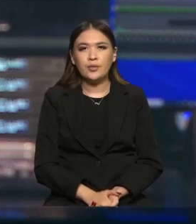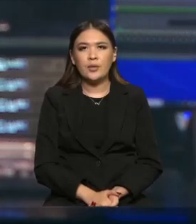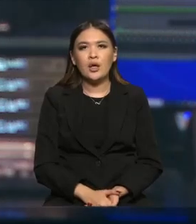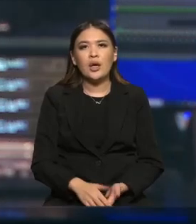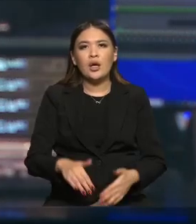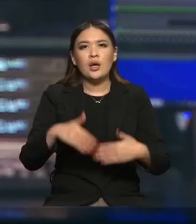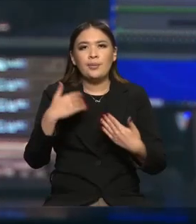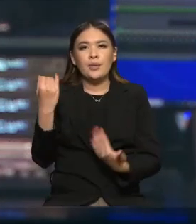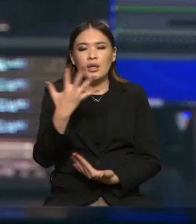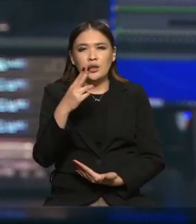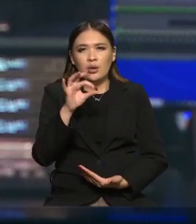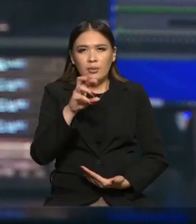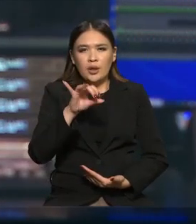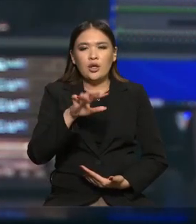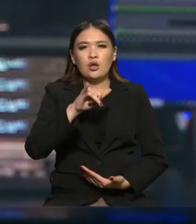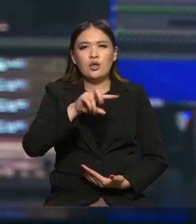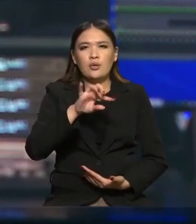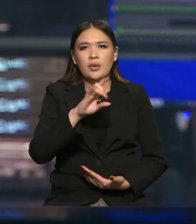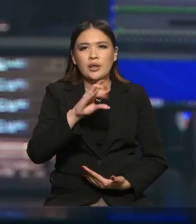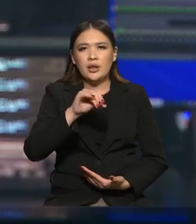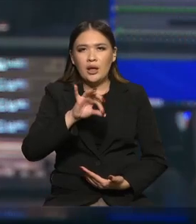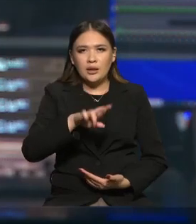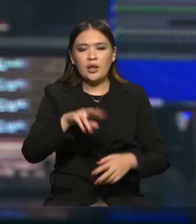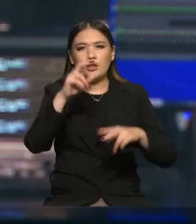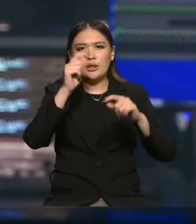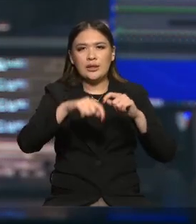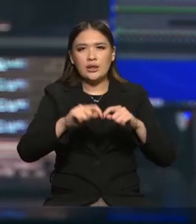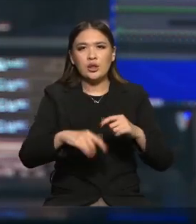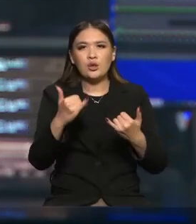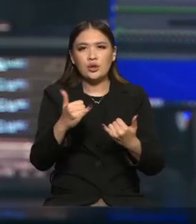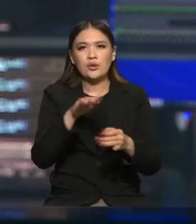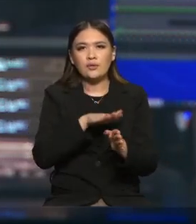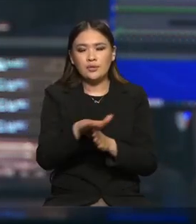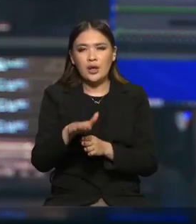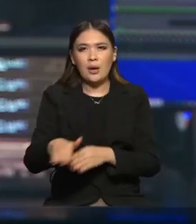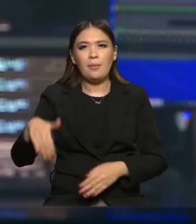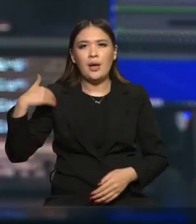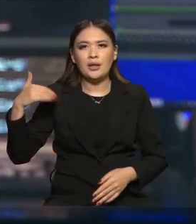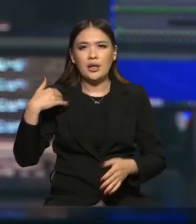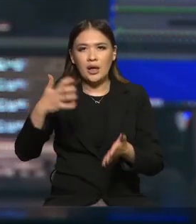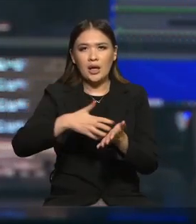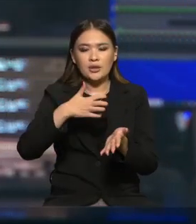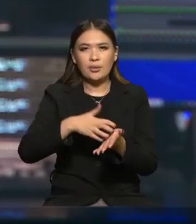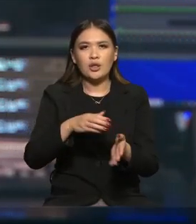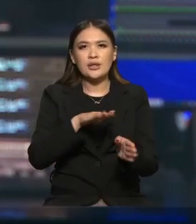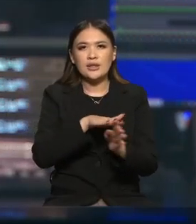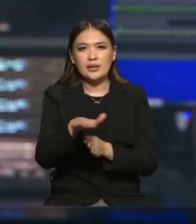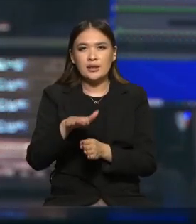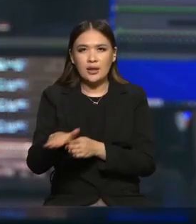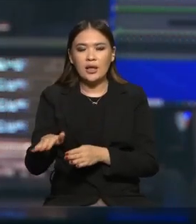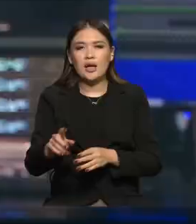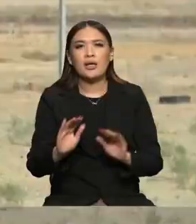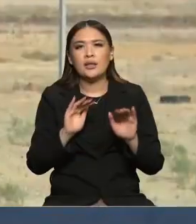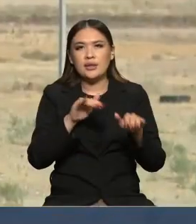Ұлыбританиялық 5 компания елімізде геологиялық зерттеу жүргізіп жатыр. Нақтырақ айтсақ, пайдалы қазбалар туралы деректерді цифрландыруға